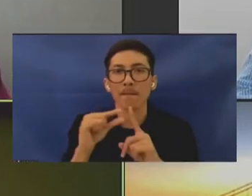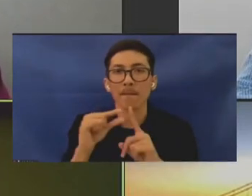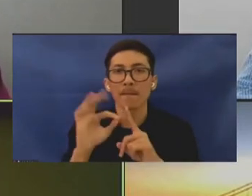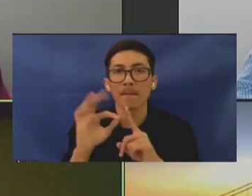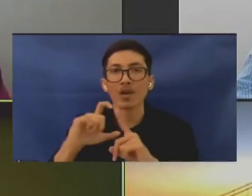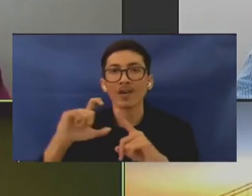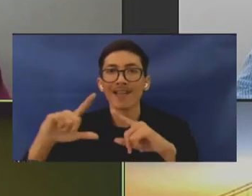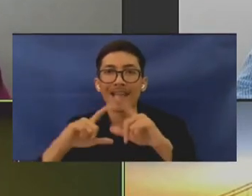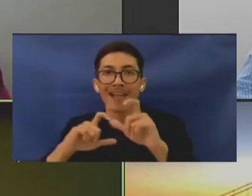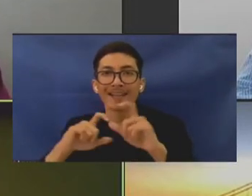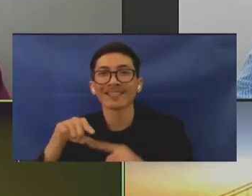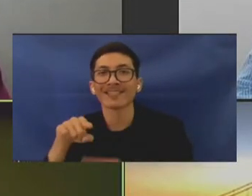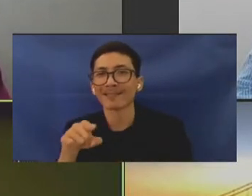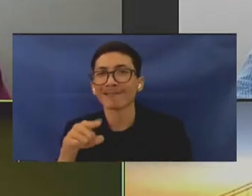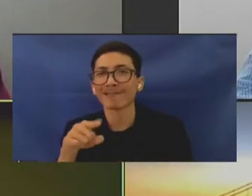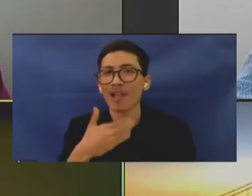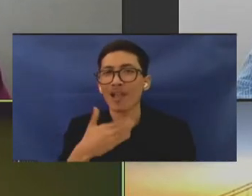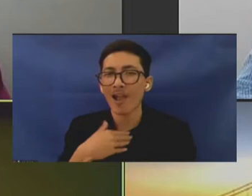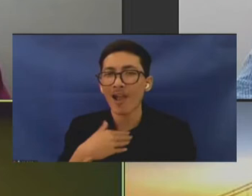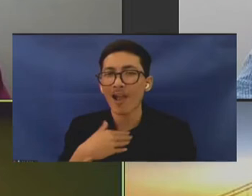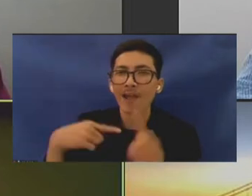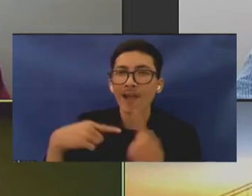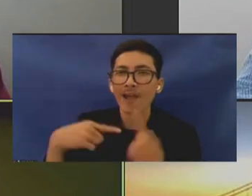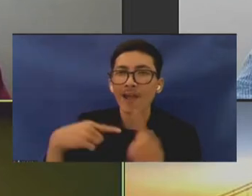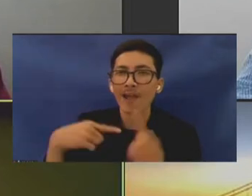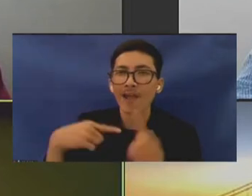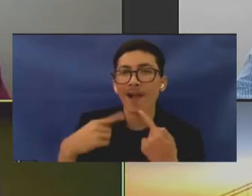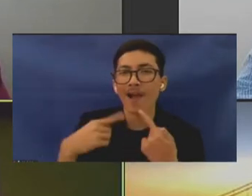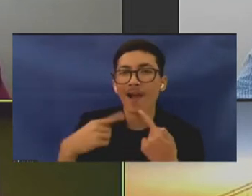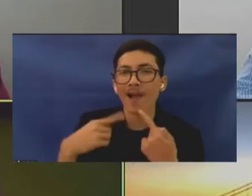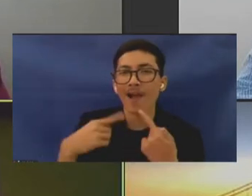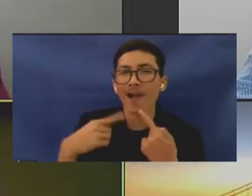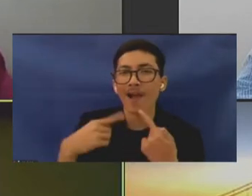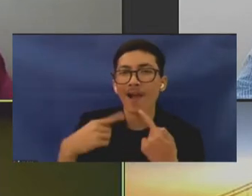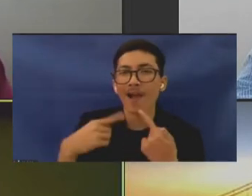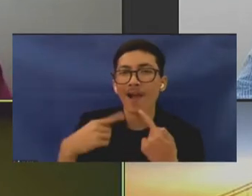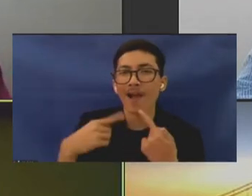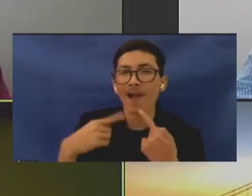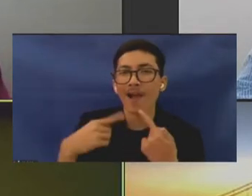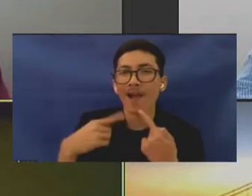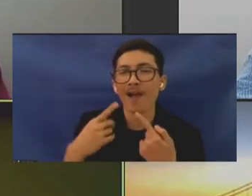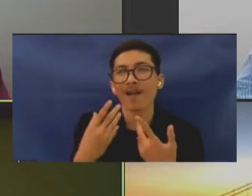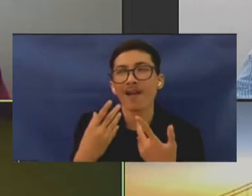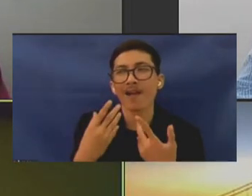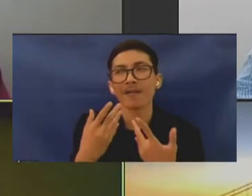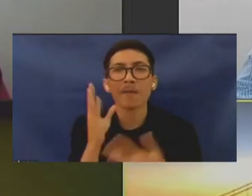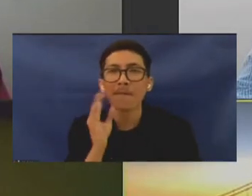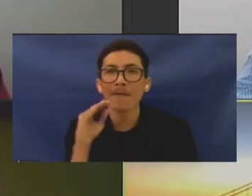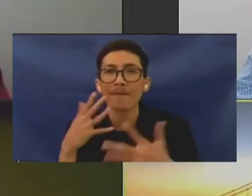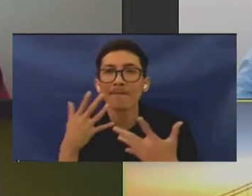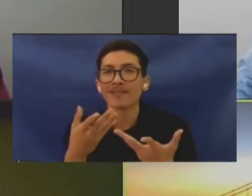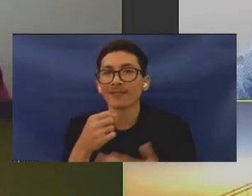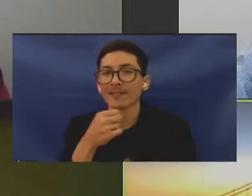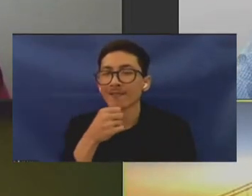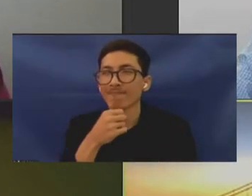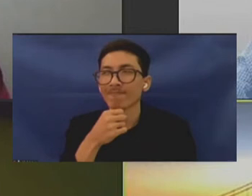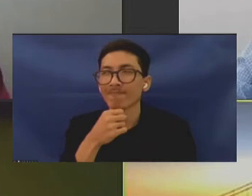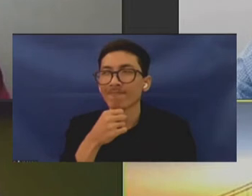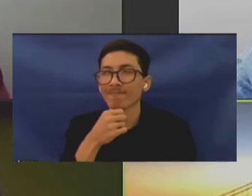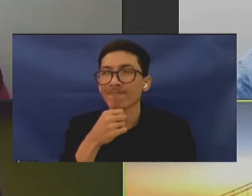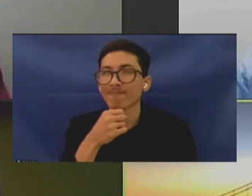Apa yang dialamin, kemudian apa yang dia jalan. Jadi apa isi podcastnya curcol-curcolan lah gitu.